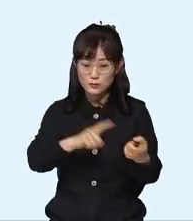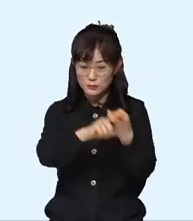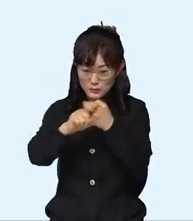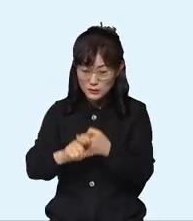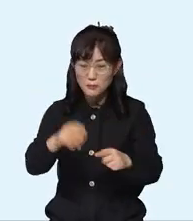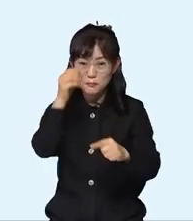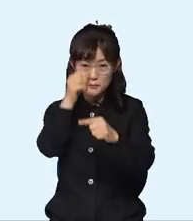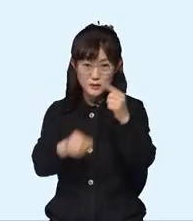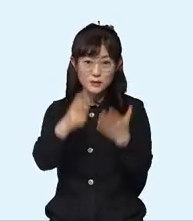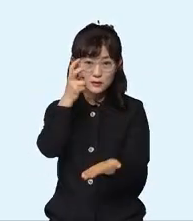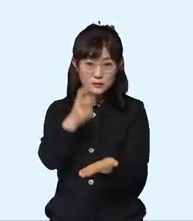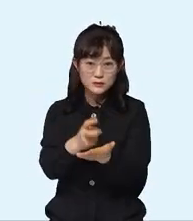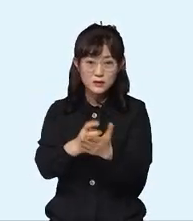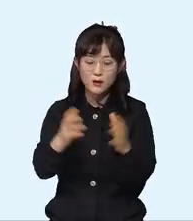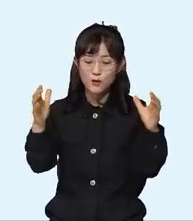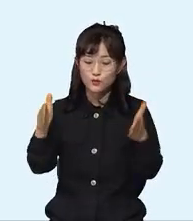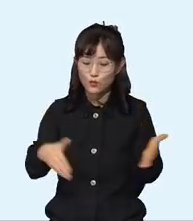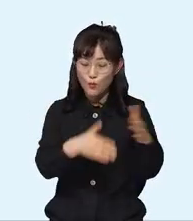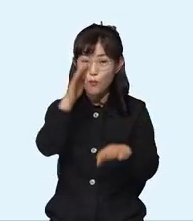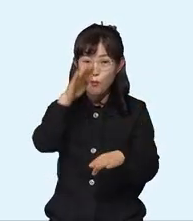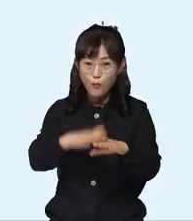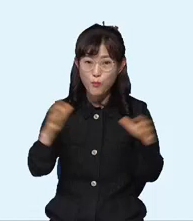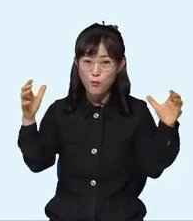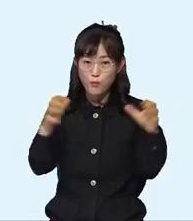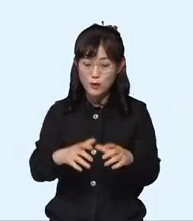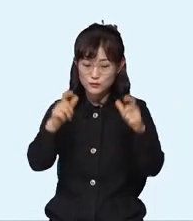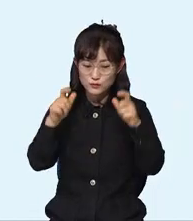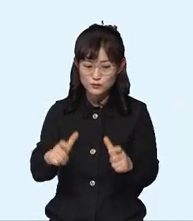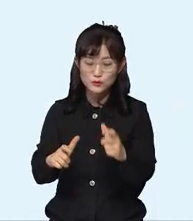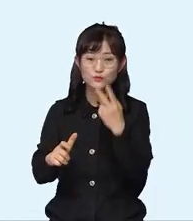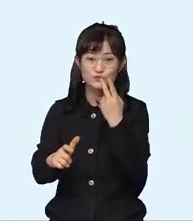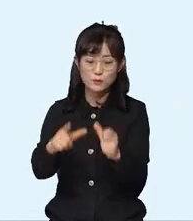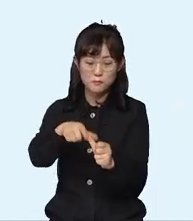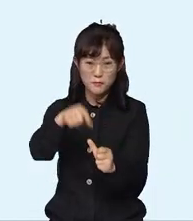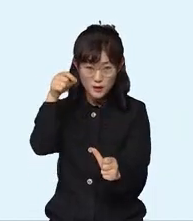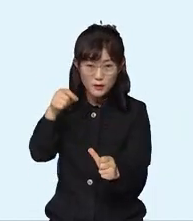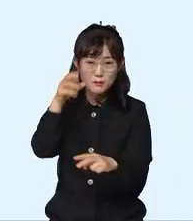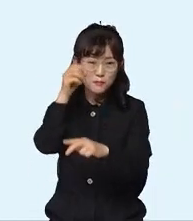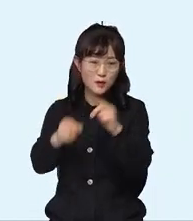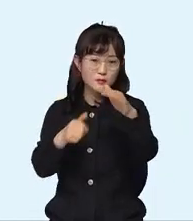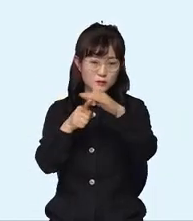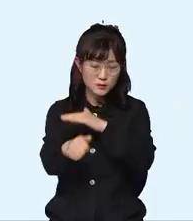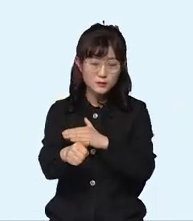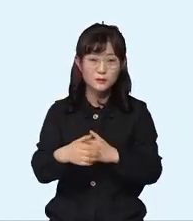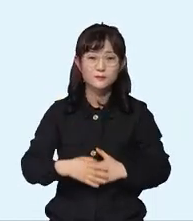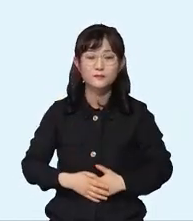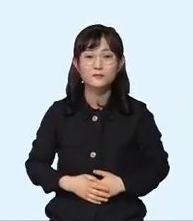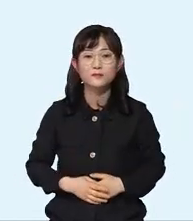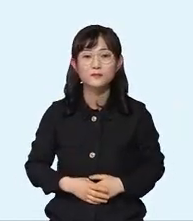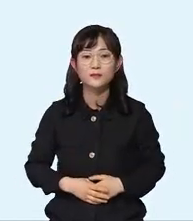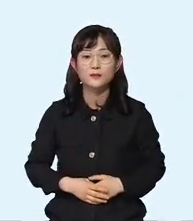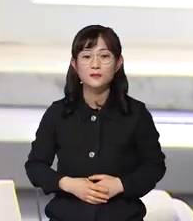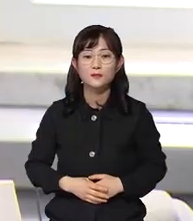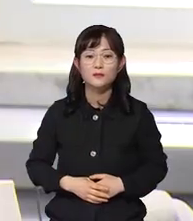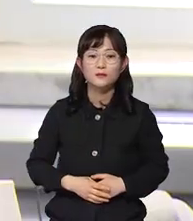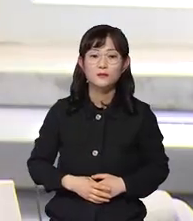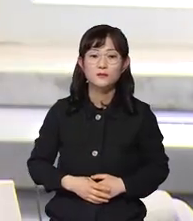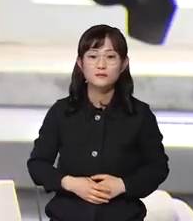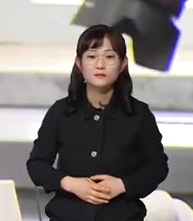비례제 동동복합 중대 선거구제 기반의 권역별 병립형 비례대표제 등 3가지입니다 개능성